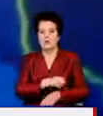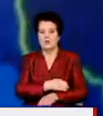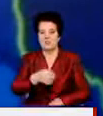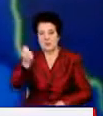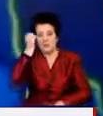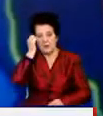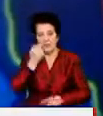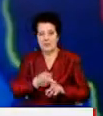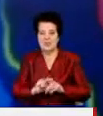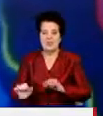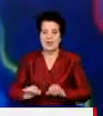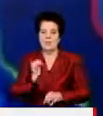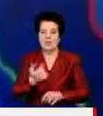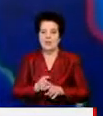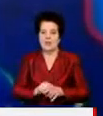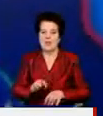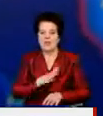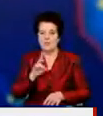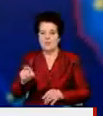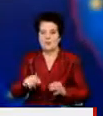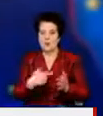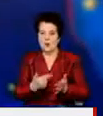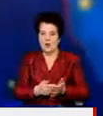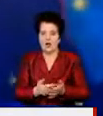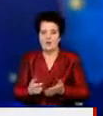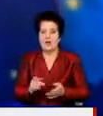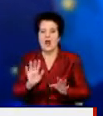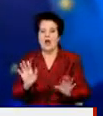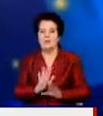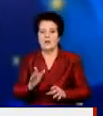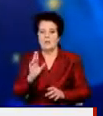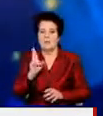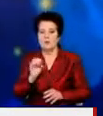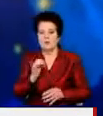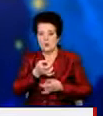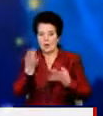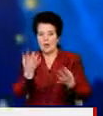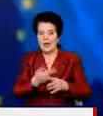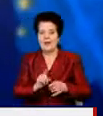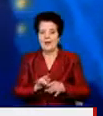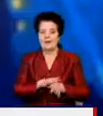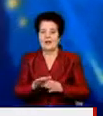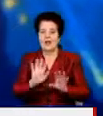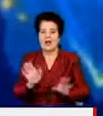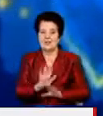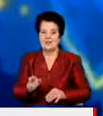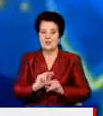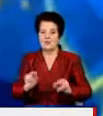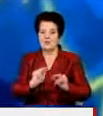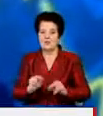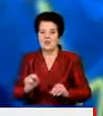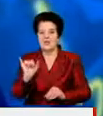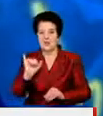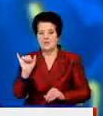memoria celor zile de revoltă a fost expus în Piața Sfatului din oraș ansamblul sculptural „Neliniștea unei lumi”, realizat de artistul și profesorul